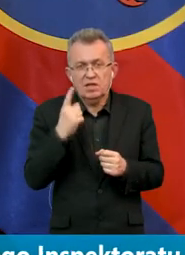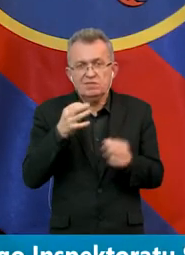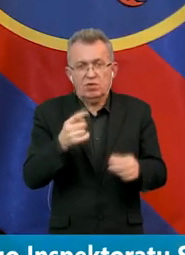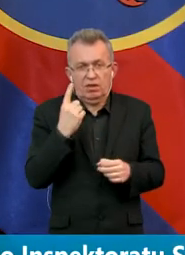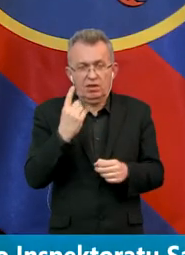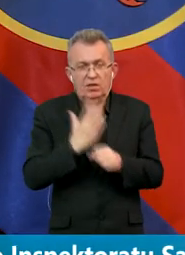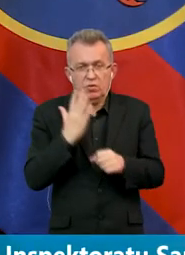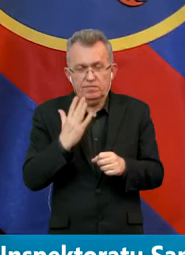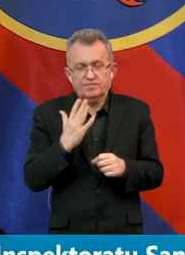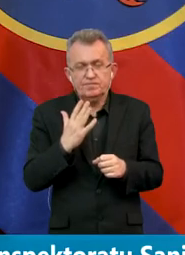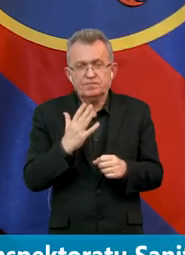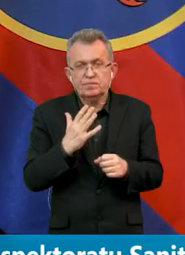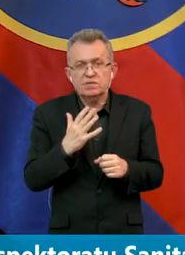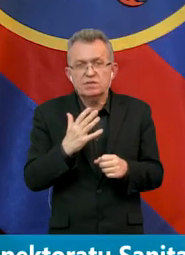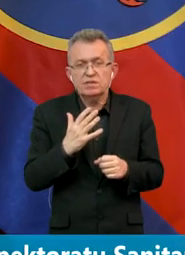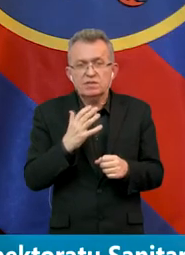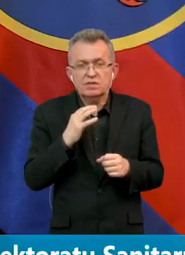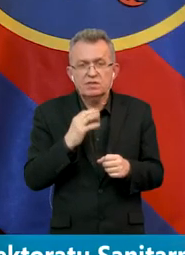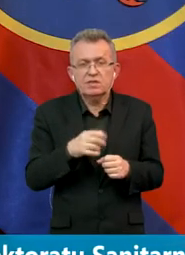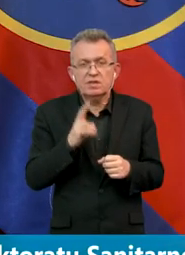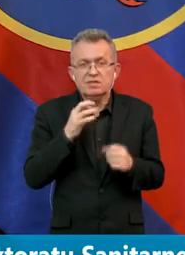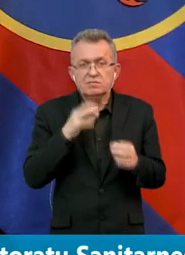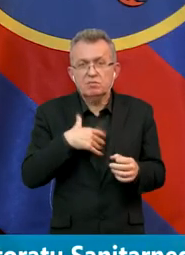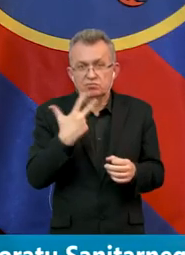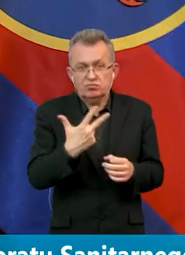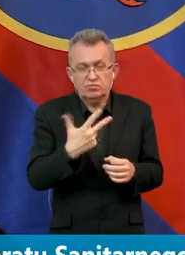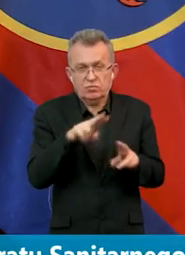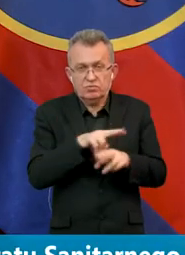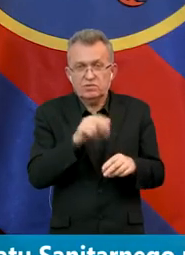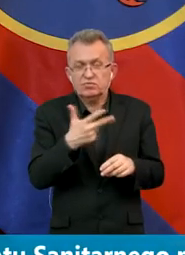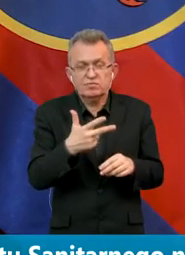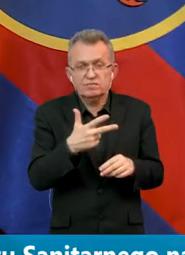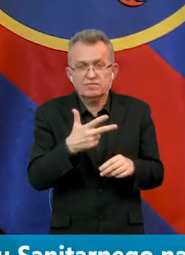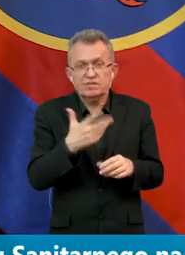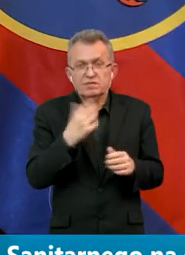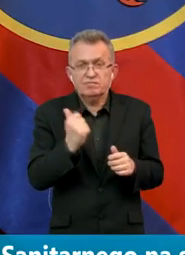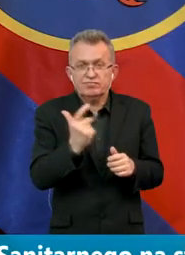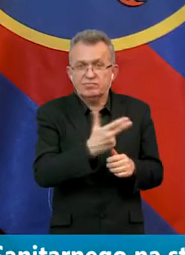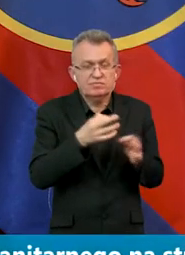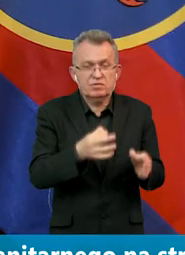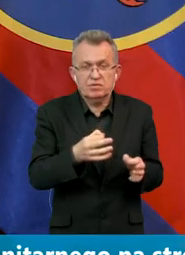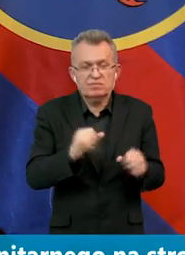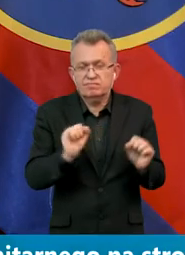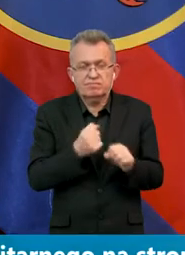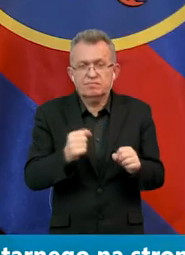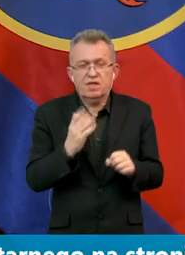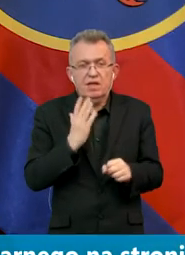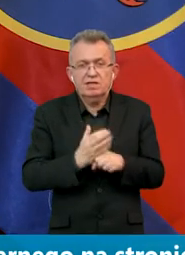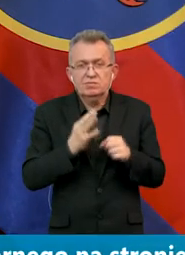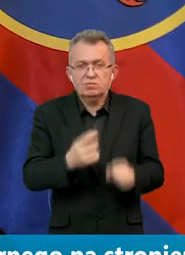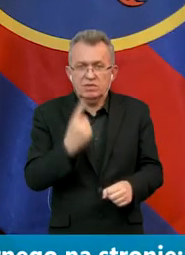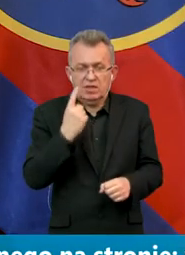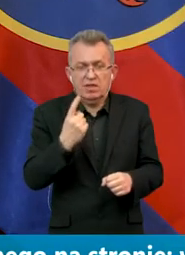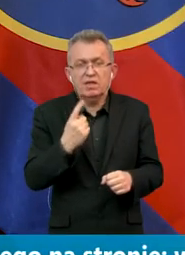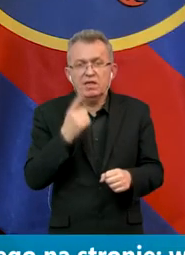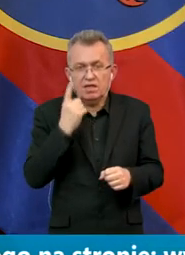samochód, tak, bo takie przyjęliśmy założenie. Rzeczywiście, jeśli ktoś ma trzy samochody i chciałby na wszystkie wykupić abonamenty, to tego nie zrobi, ale jeden